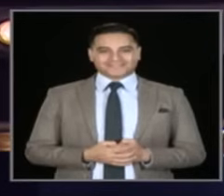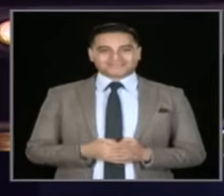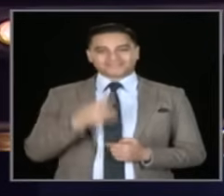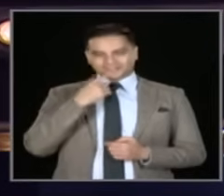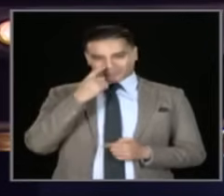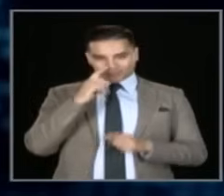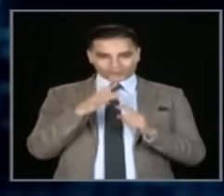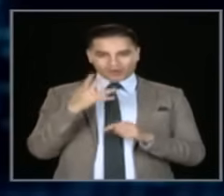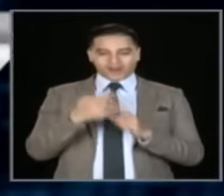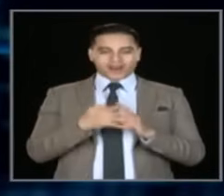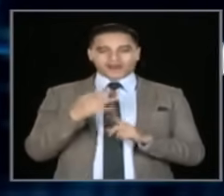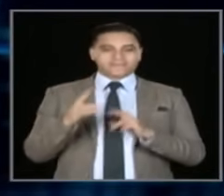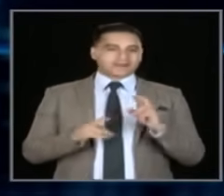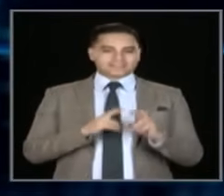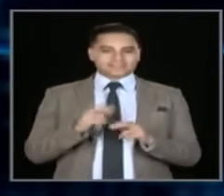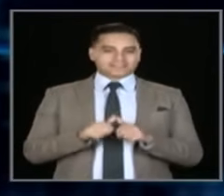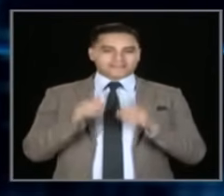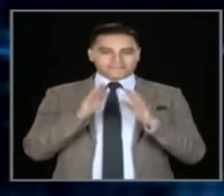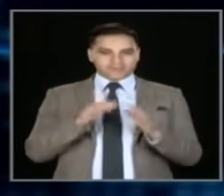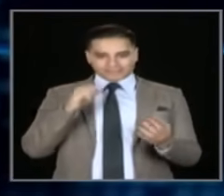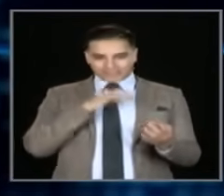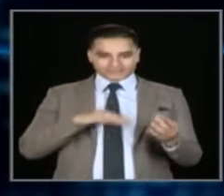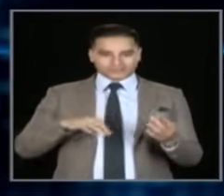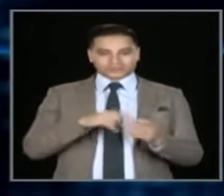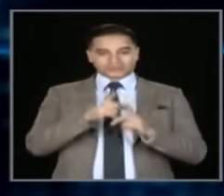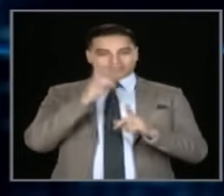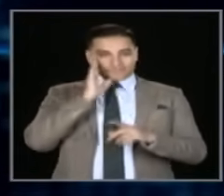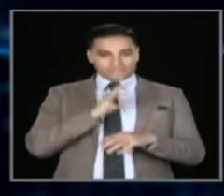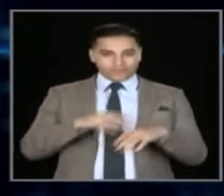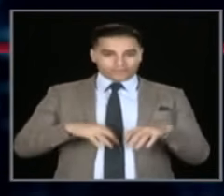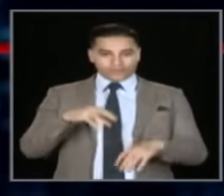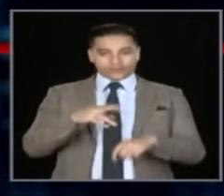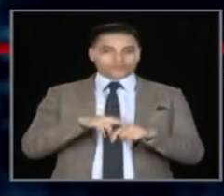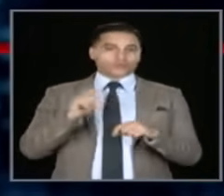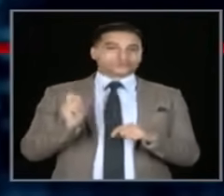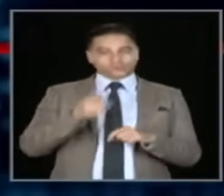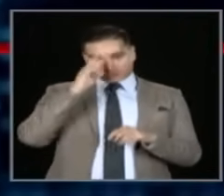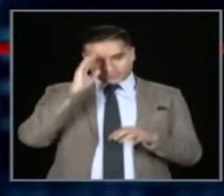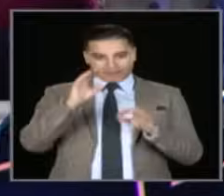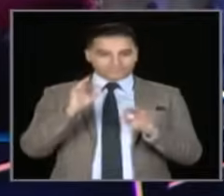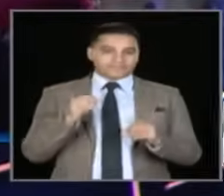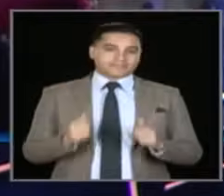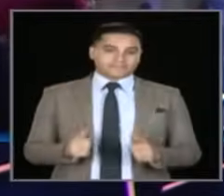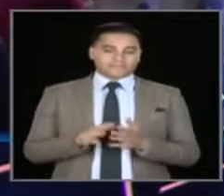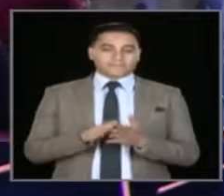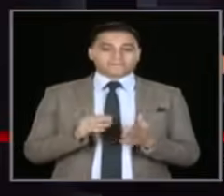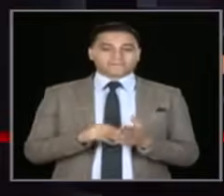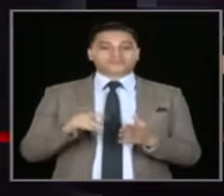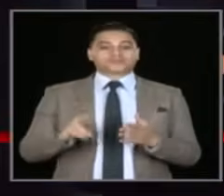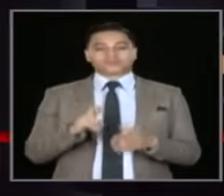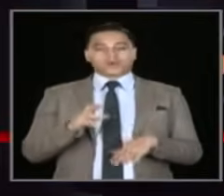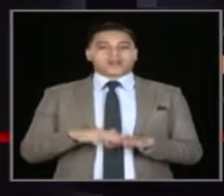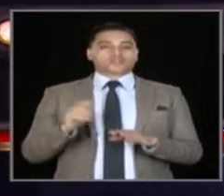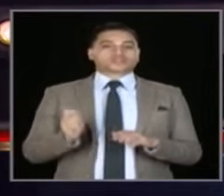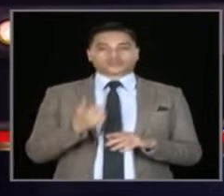فقرة الفنون، أربع أسئلة، سينما ومسرح، أغاني موسيقى، لوحات ومعالم، وسرعة البديع. أسئلتنا